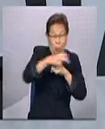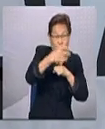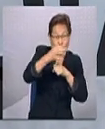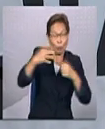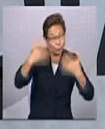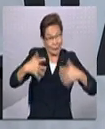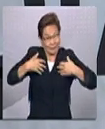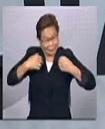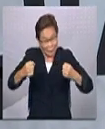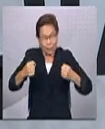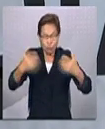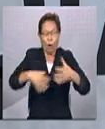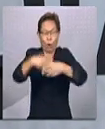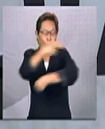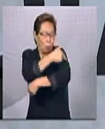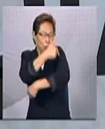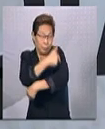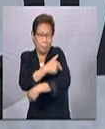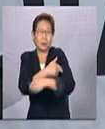discharge daripada ward adalah sebanyak